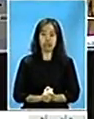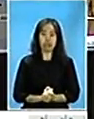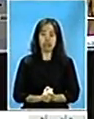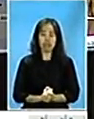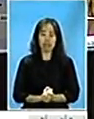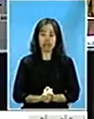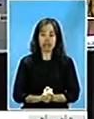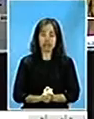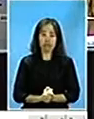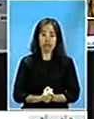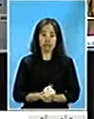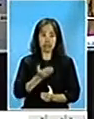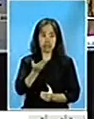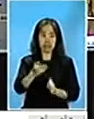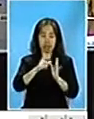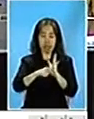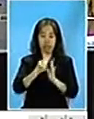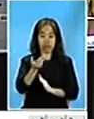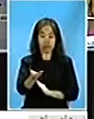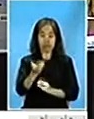ครับเชิญท่านเลขาดำเนินการเลยครับ